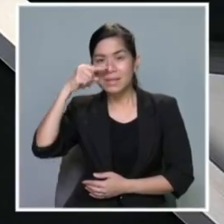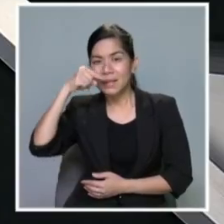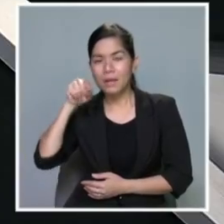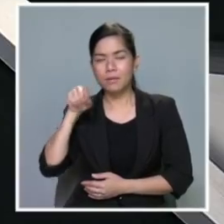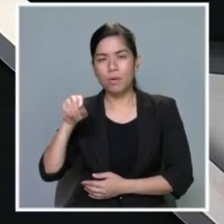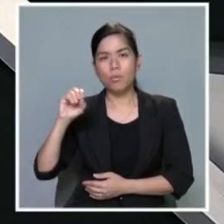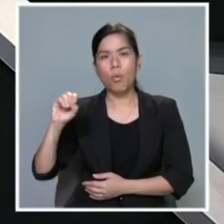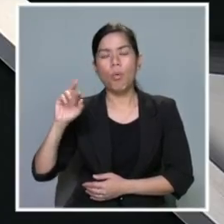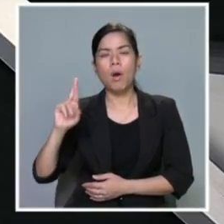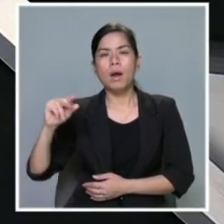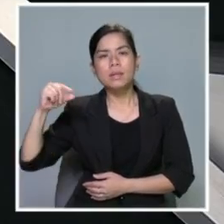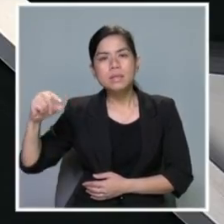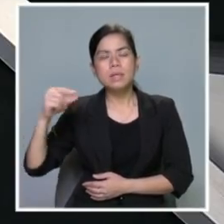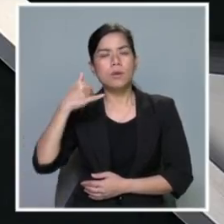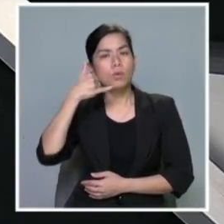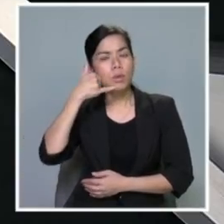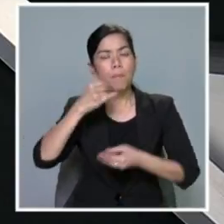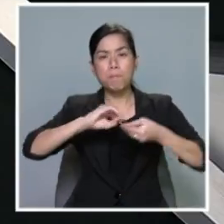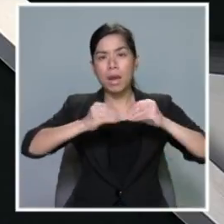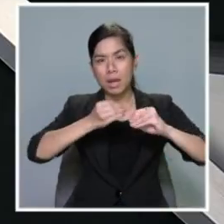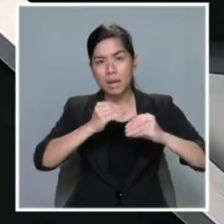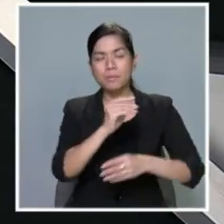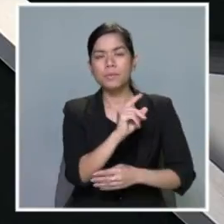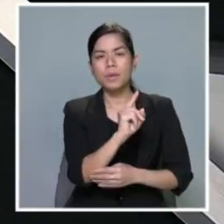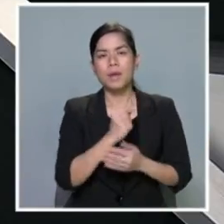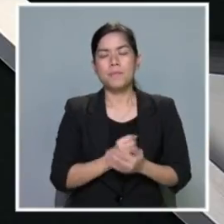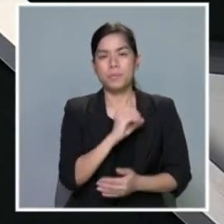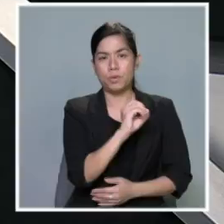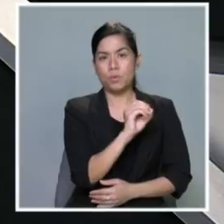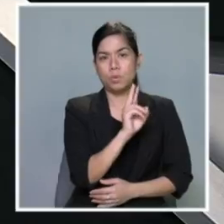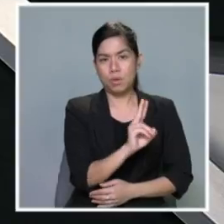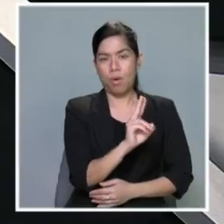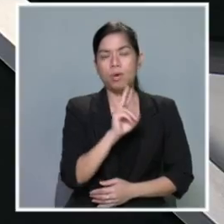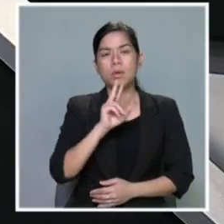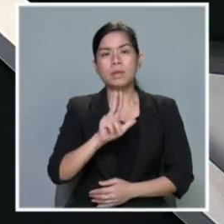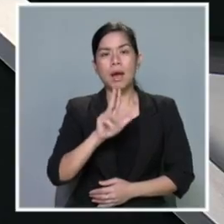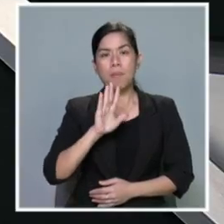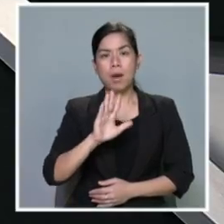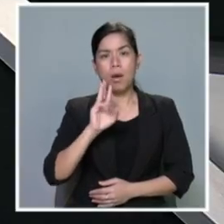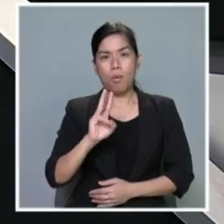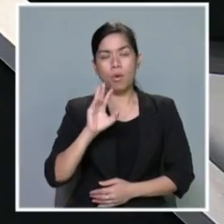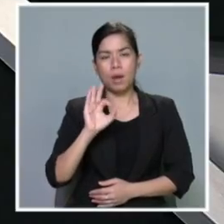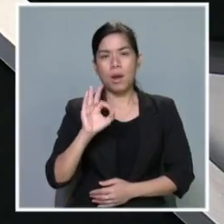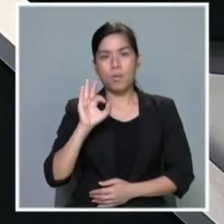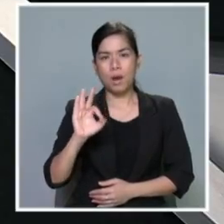www.igpthai.org หรือจะโทรไปสอบถามก็ได้นะคะที่หมายเลขโทรศัพท์02-356-9999ค่ะ